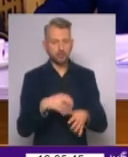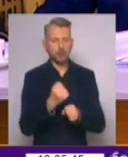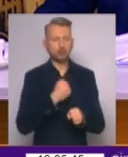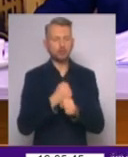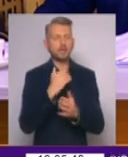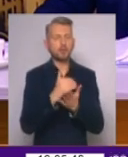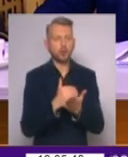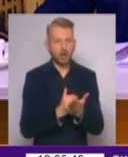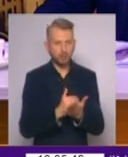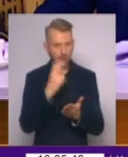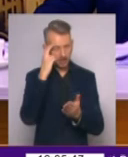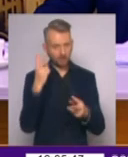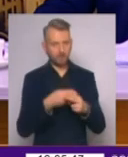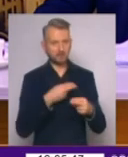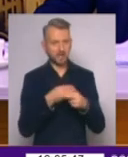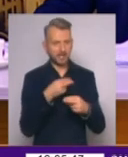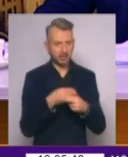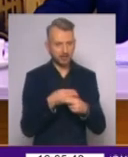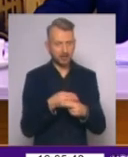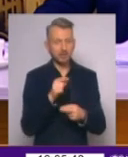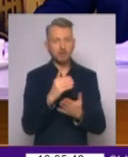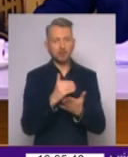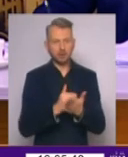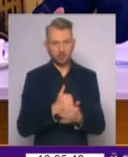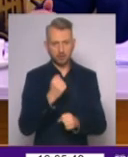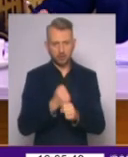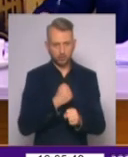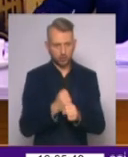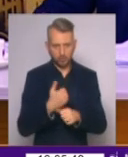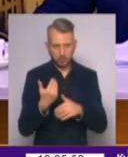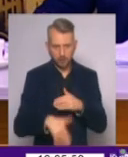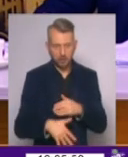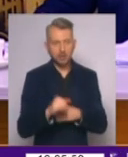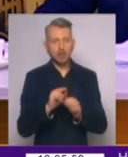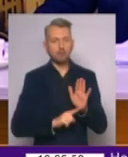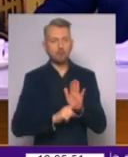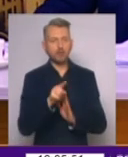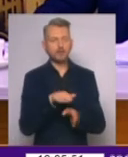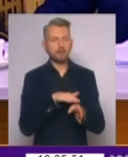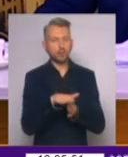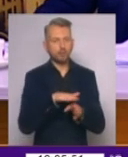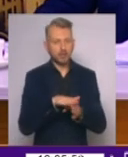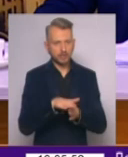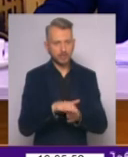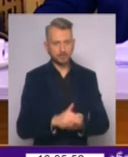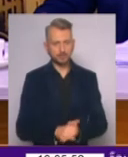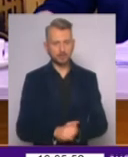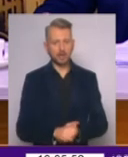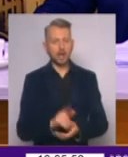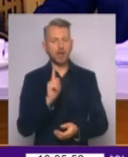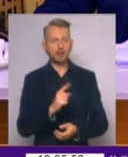«Київ безбар'єрний». І ця програма розроблена. І починається її впровадження.